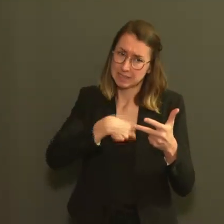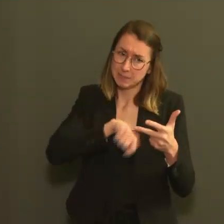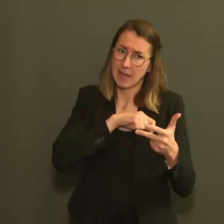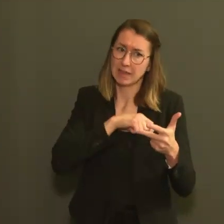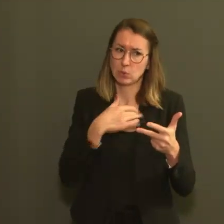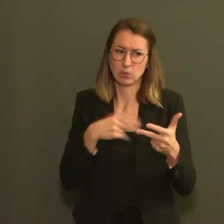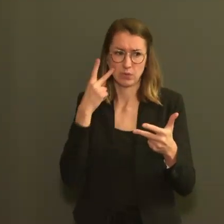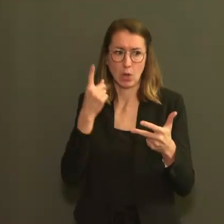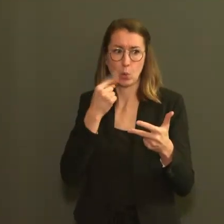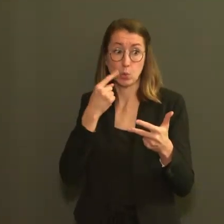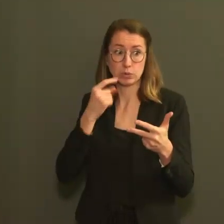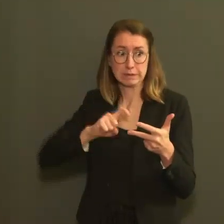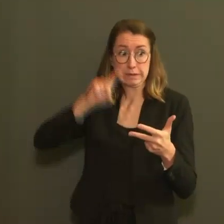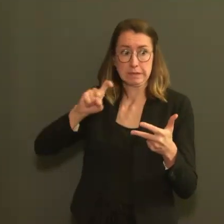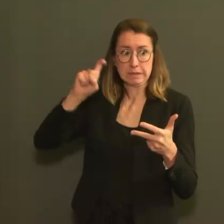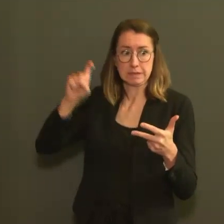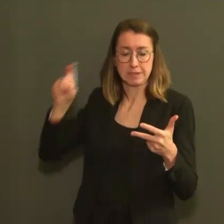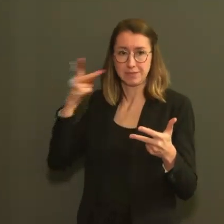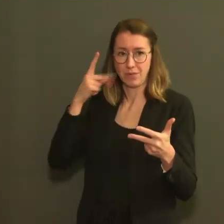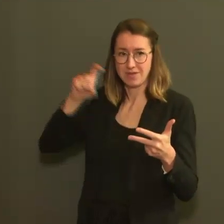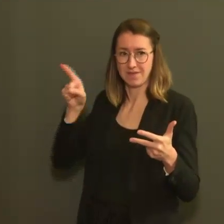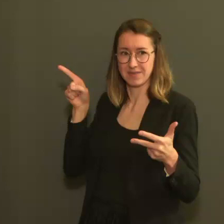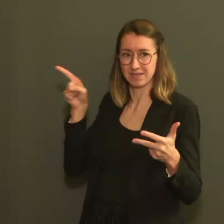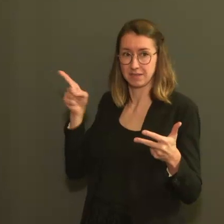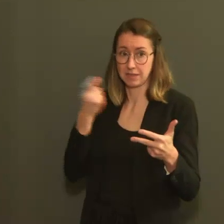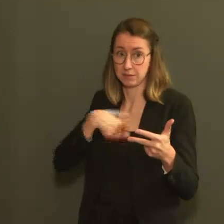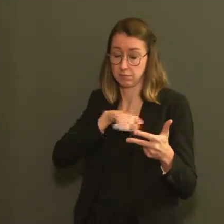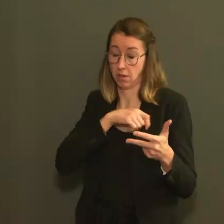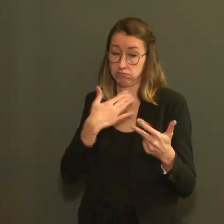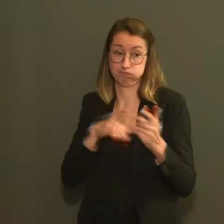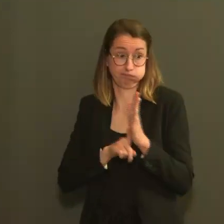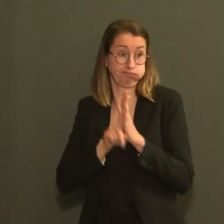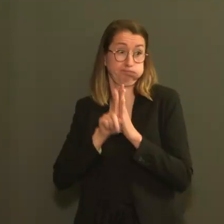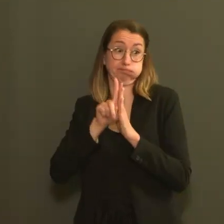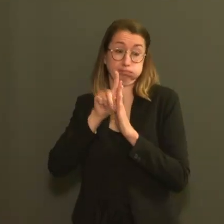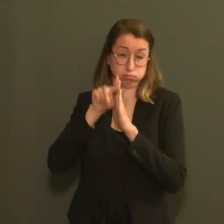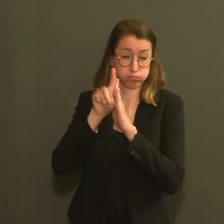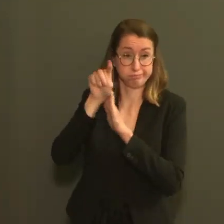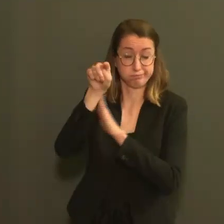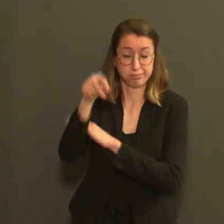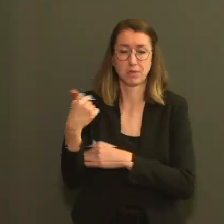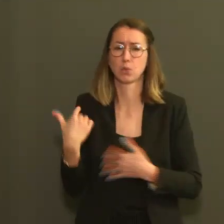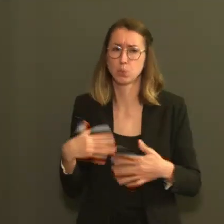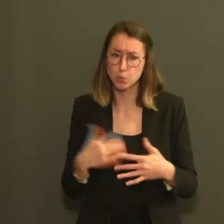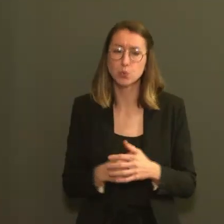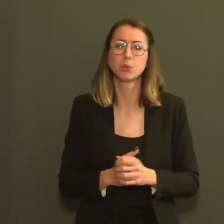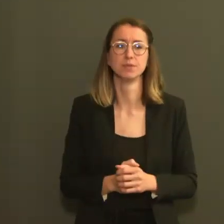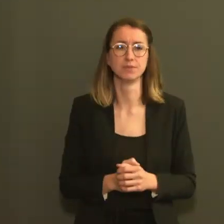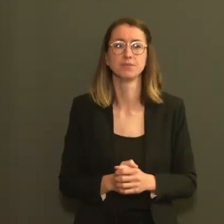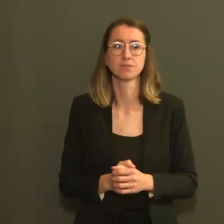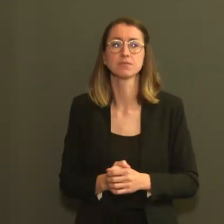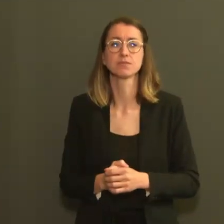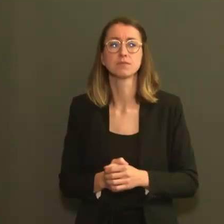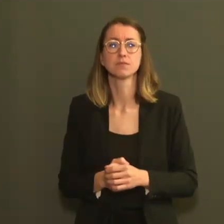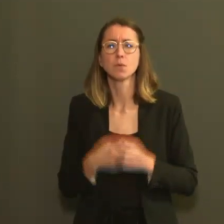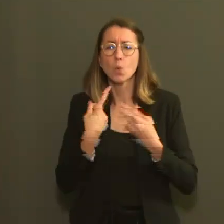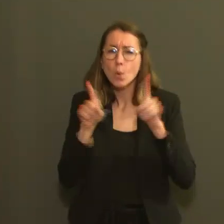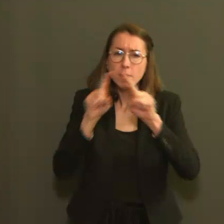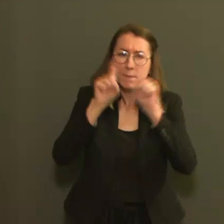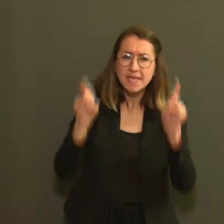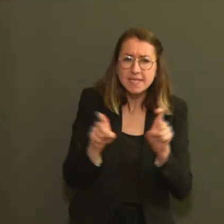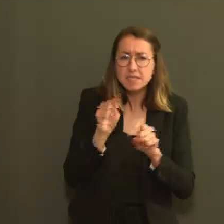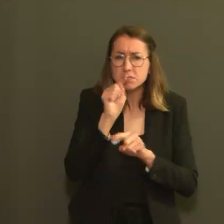qui augmente sur la partie droite du graphique. Peu d'augmentation encore dans certains pays, mais ça reste encore à